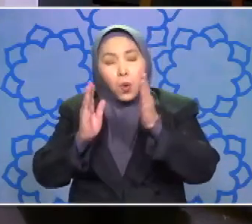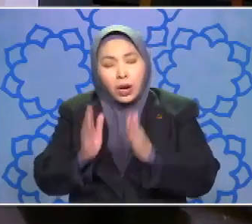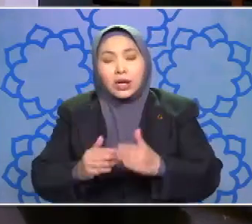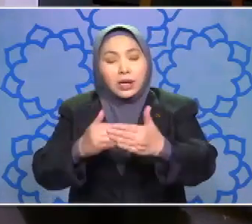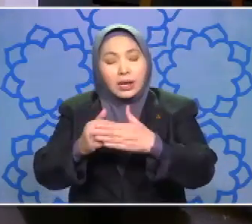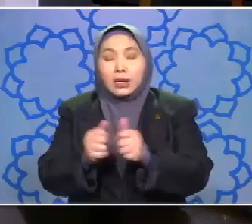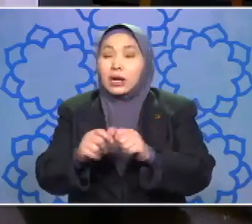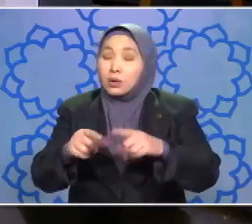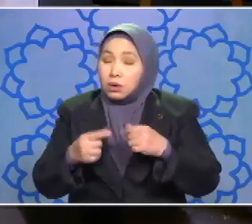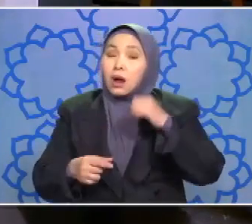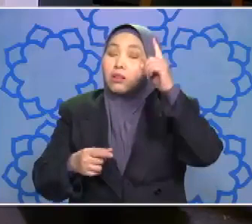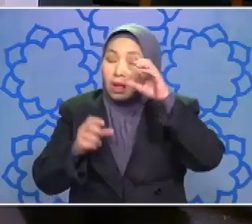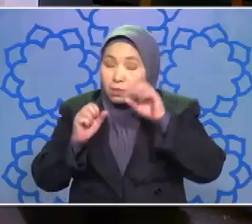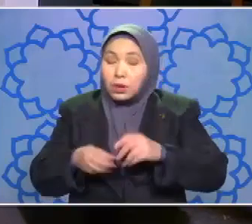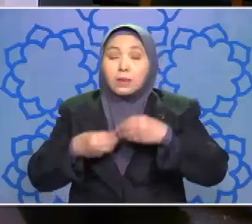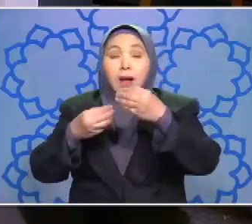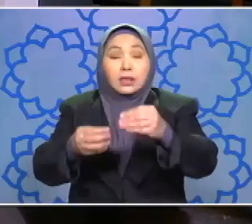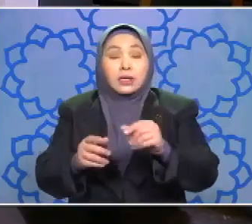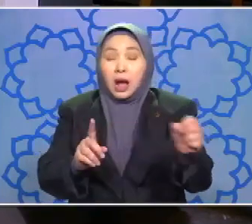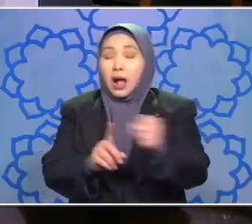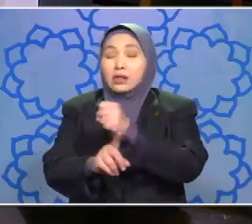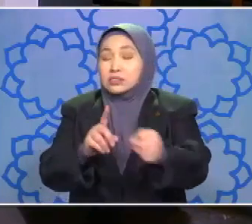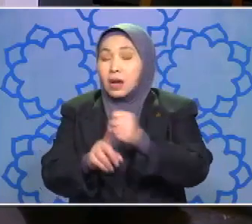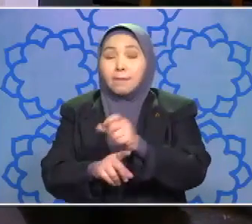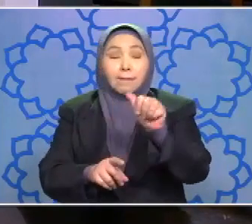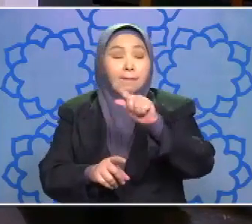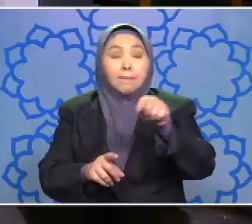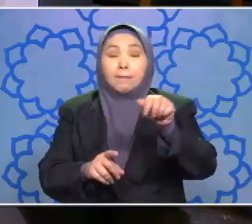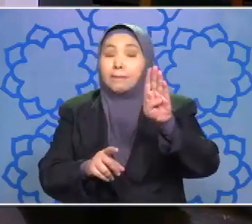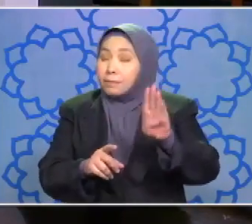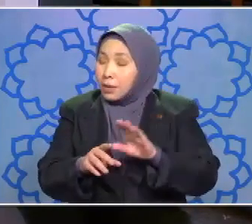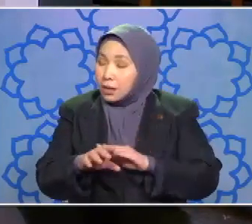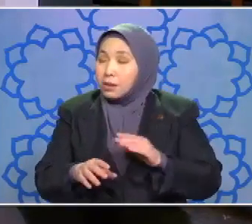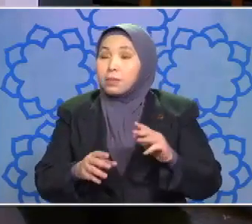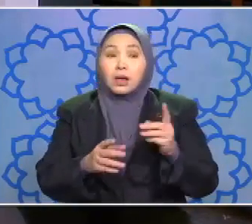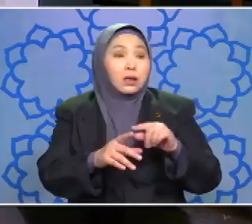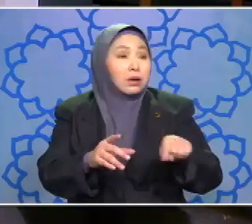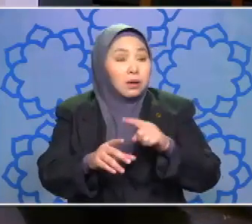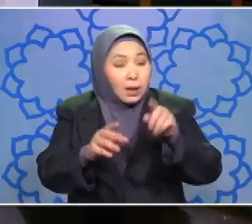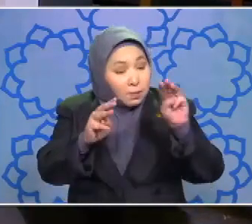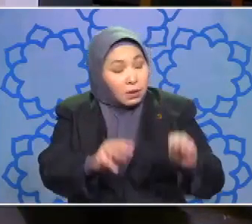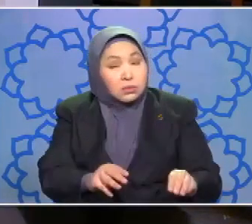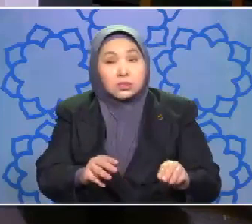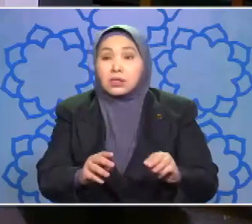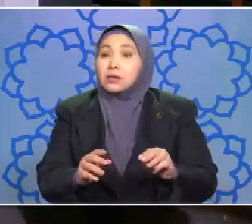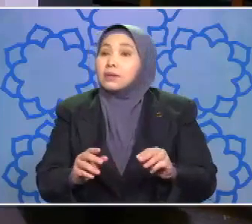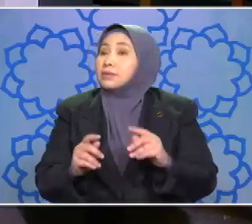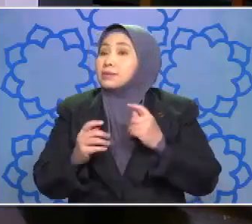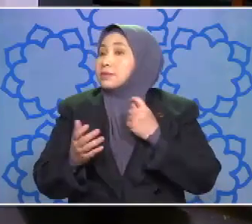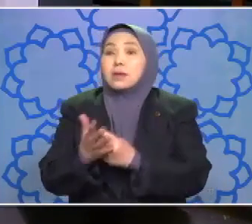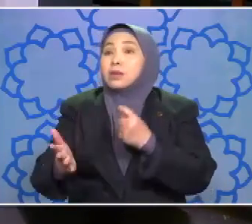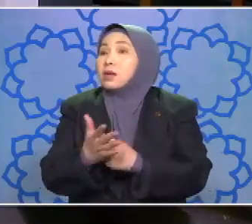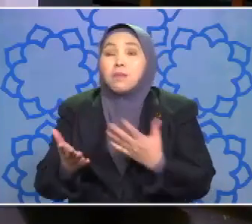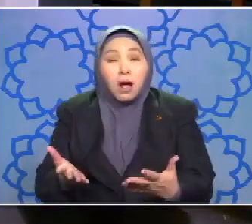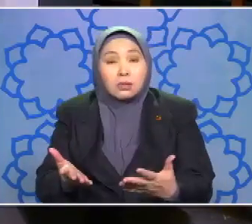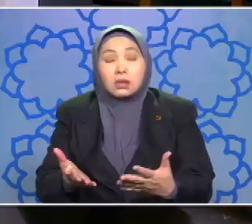bahawa Allah boleh bagi azab kepada mereka yang secara tiba-tiba. Ayat 45, Ayat yang 46